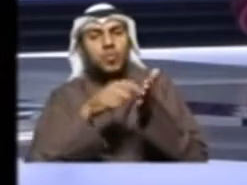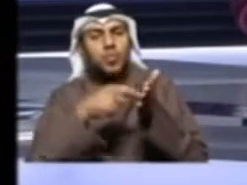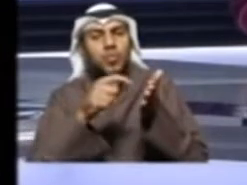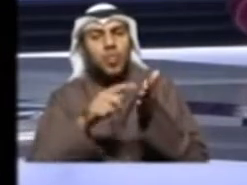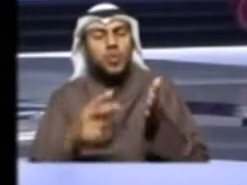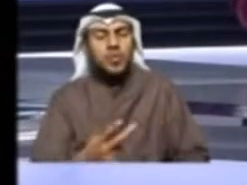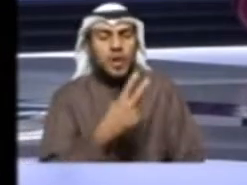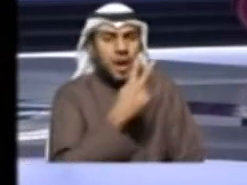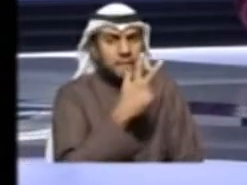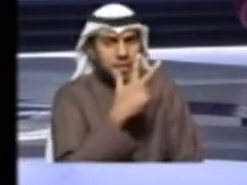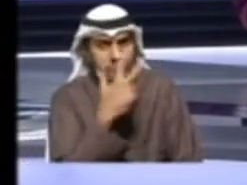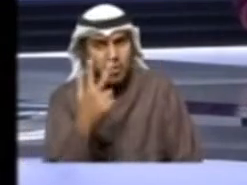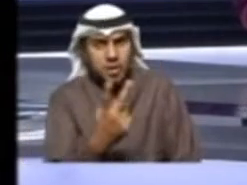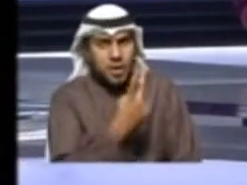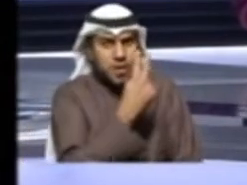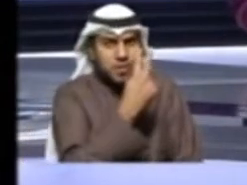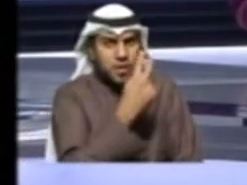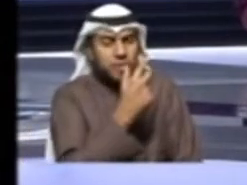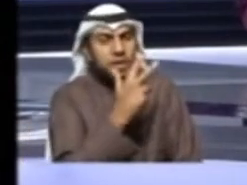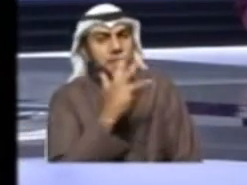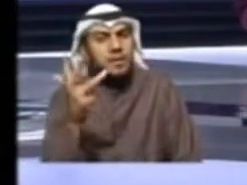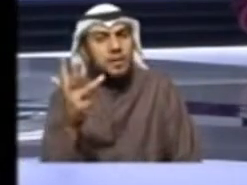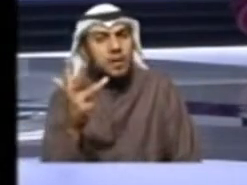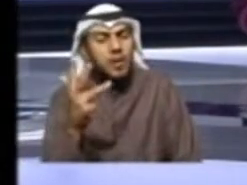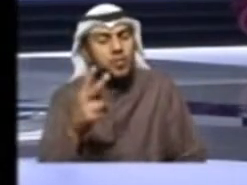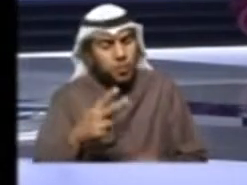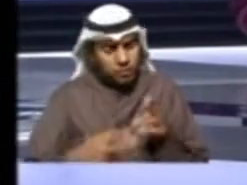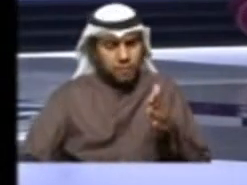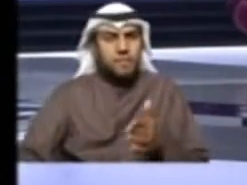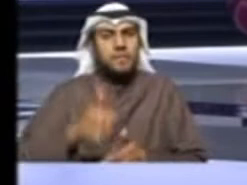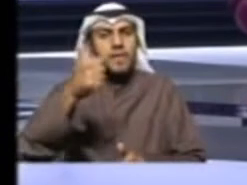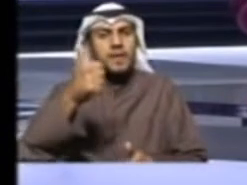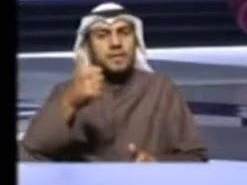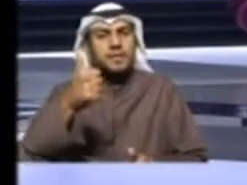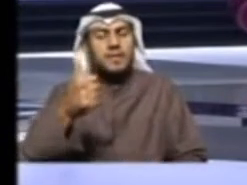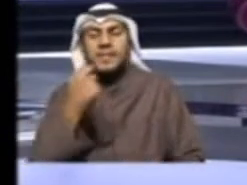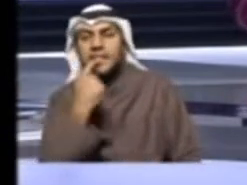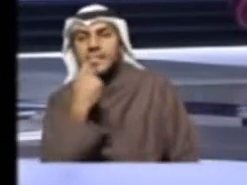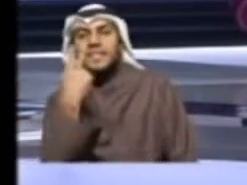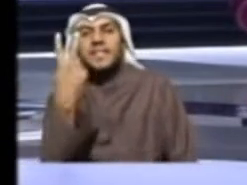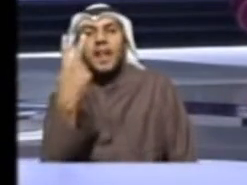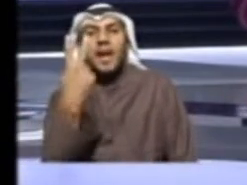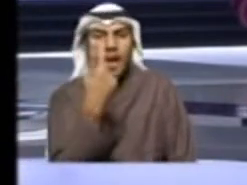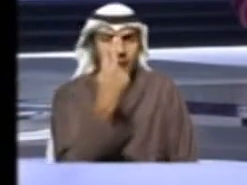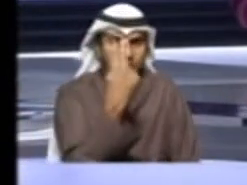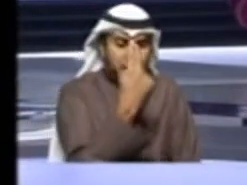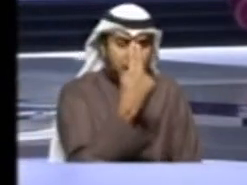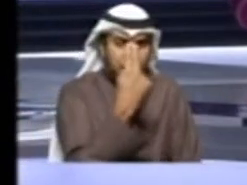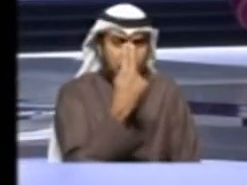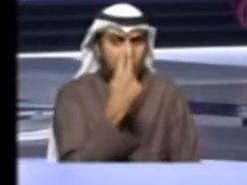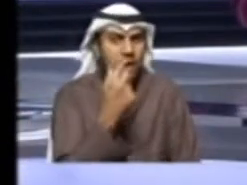2018-2019. نعم، تأتي هذه الثقة التي حظيت بها دولة الكويت انعكاسا للمكانة المرموقة